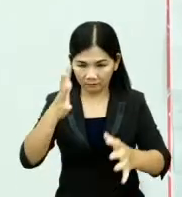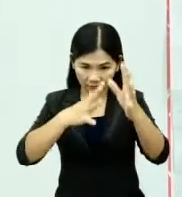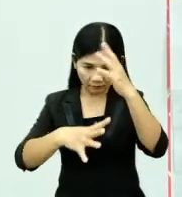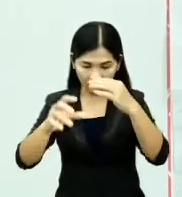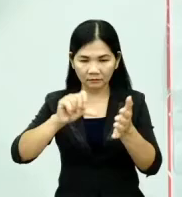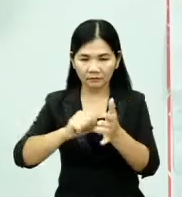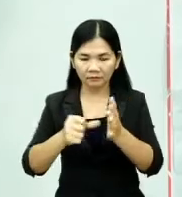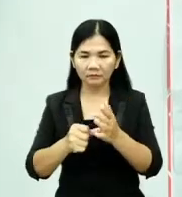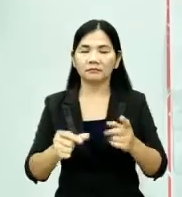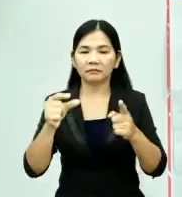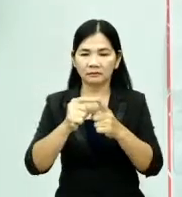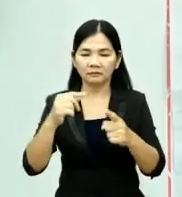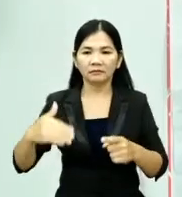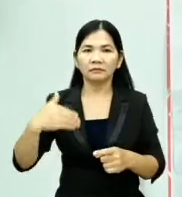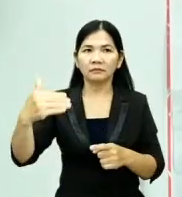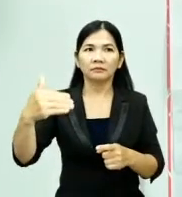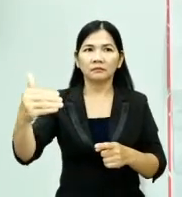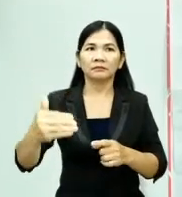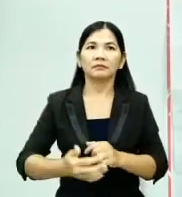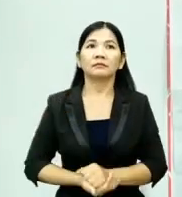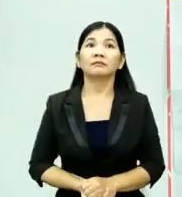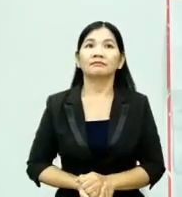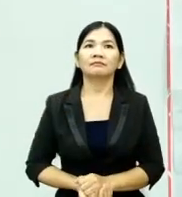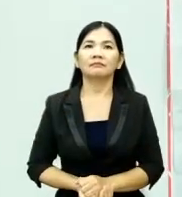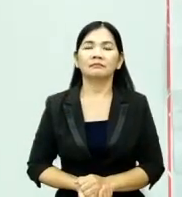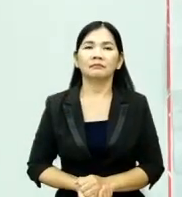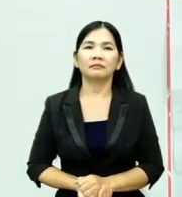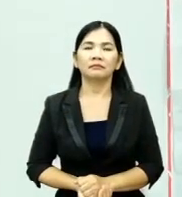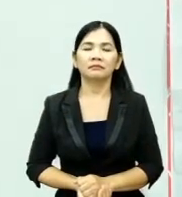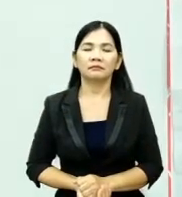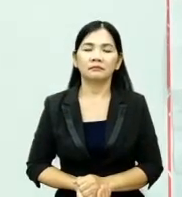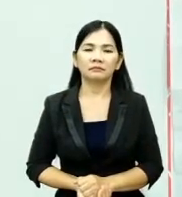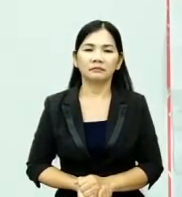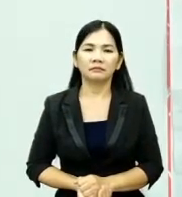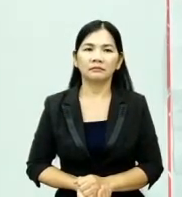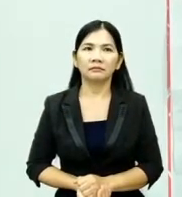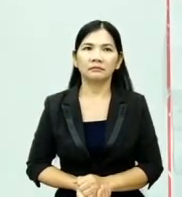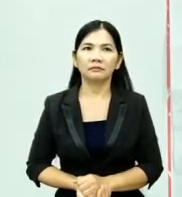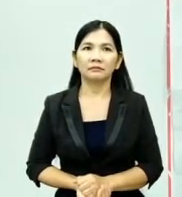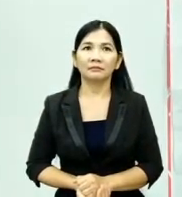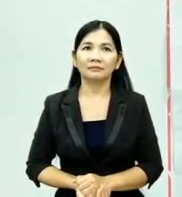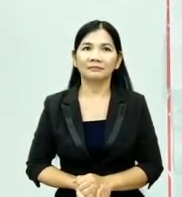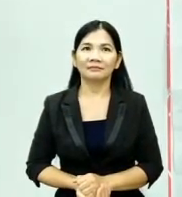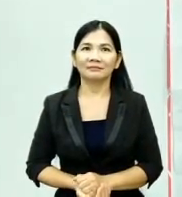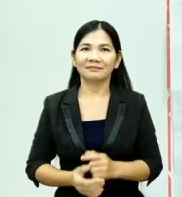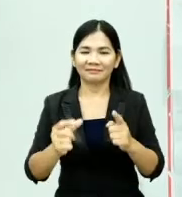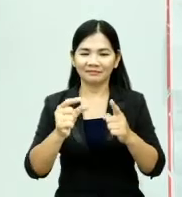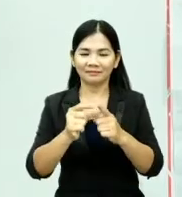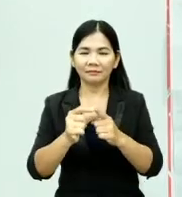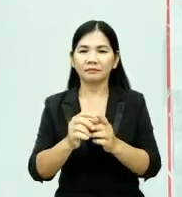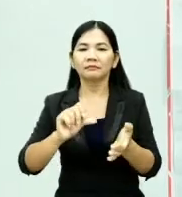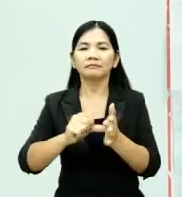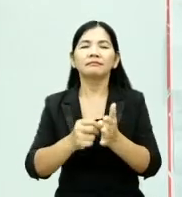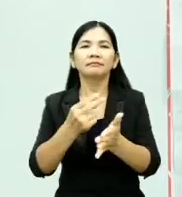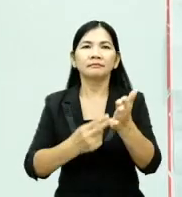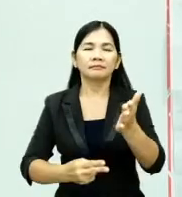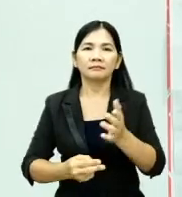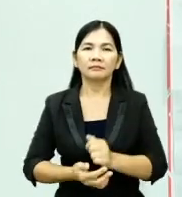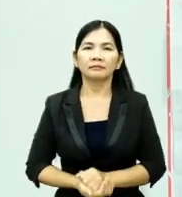bị nay là bỏ bị ăn nà cột môi tiệt hời nà con chân bị ăn nà cột miên này đừng chẳng mạch tới